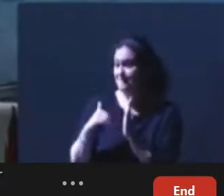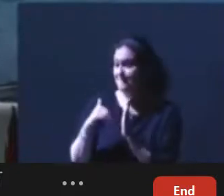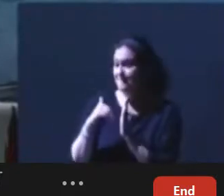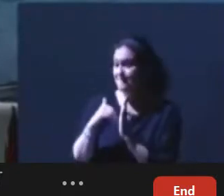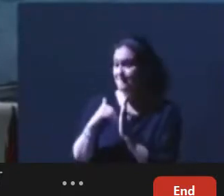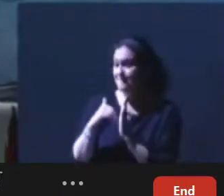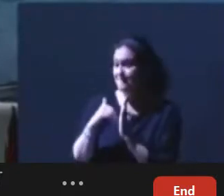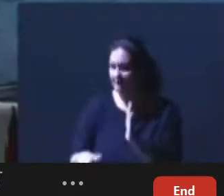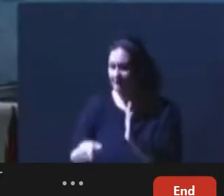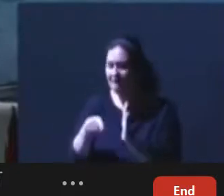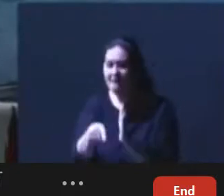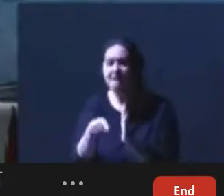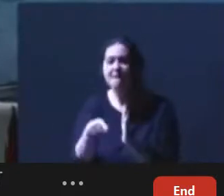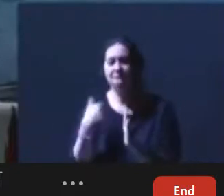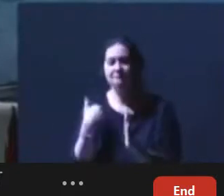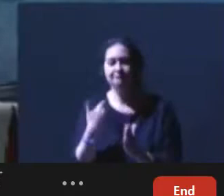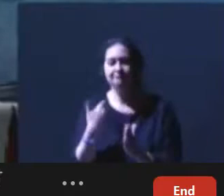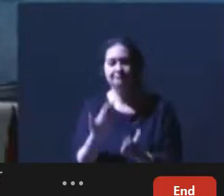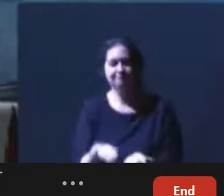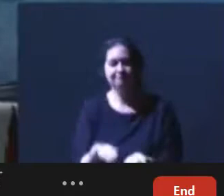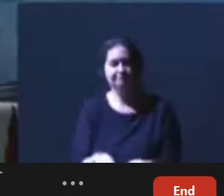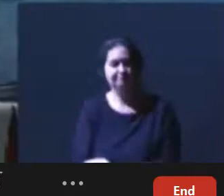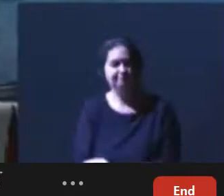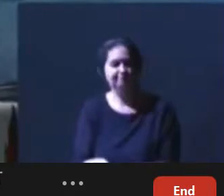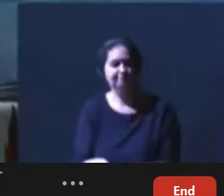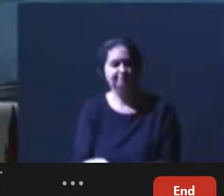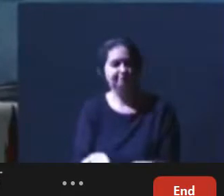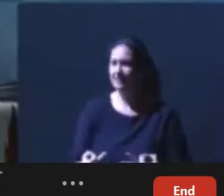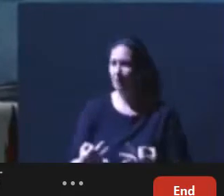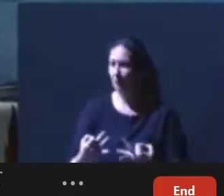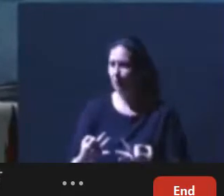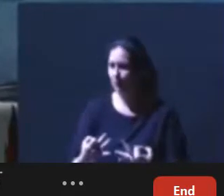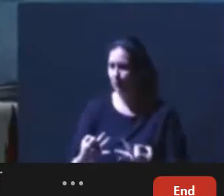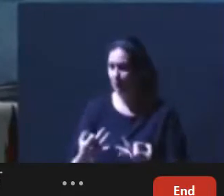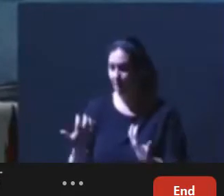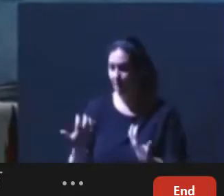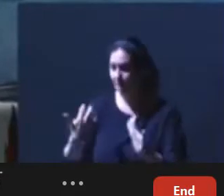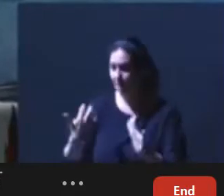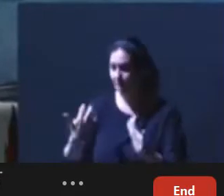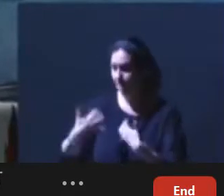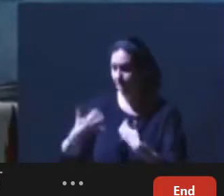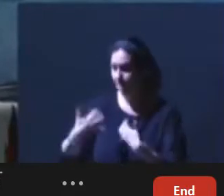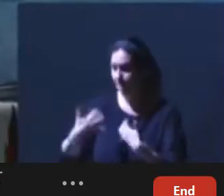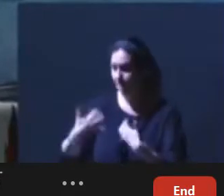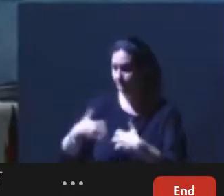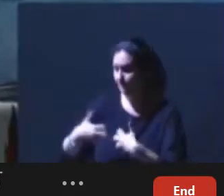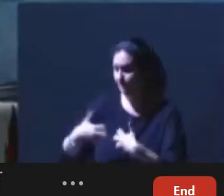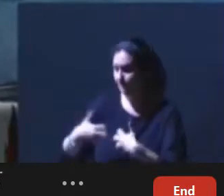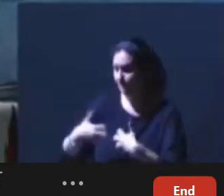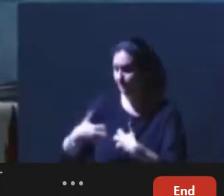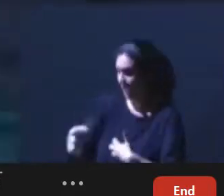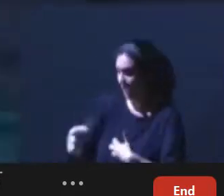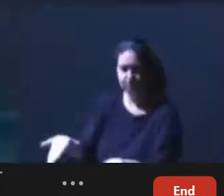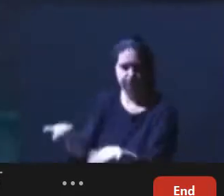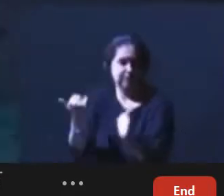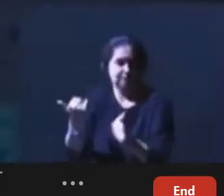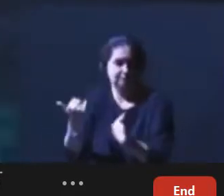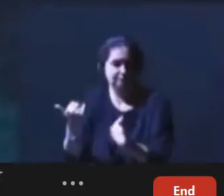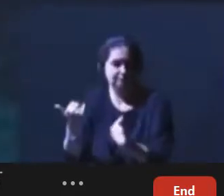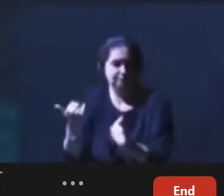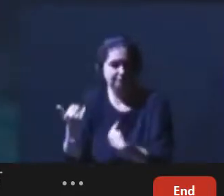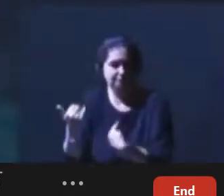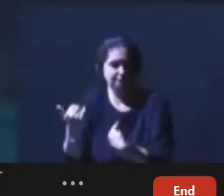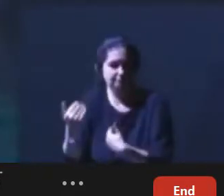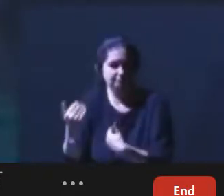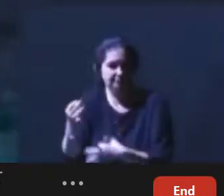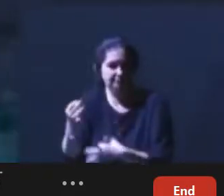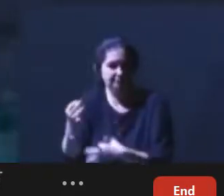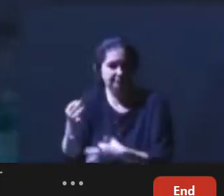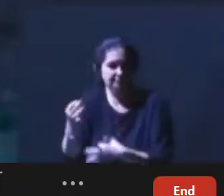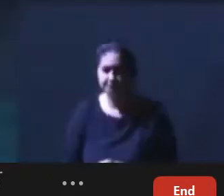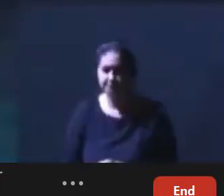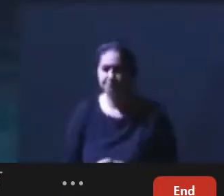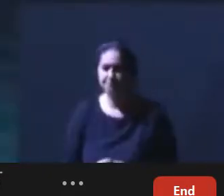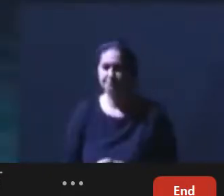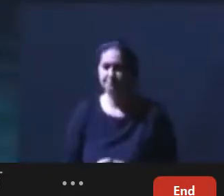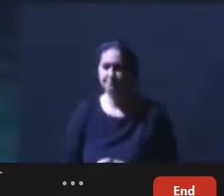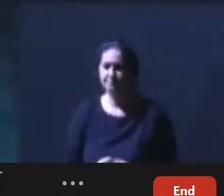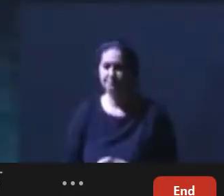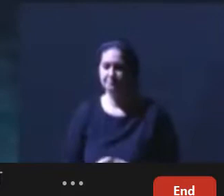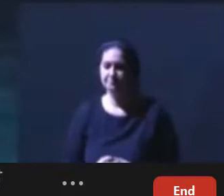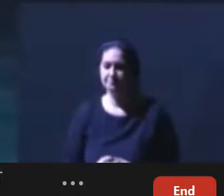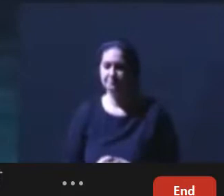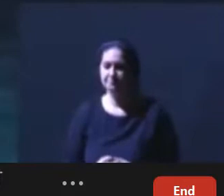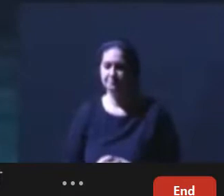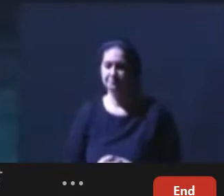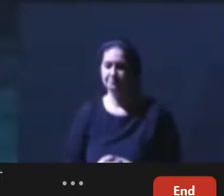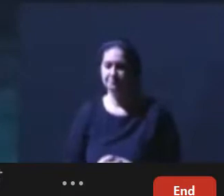xem thì thực sự là tôi rất là phấn khích. Và tôi cũng muốn, tôi đã trao đổi với một số top leader rồi, thì tôi hy vọng đây là